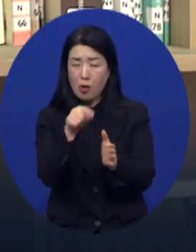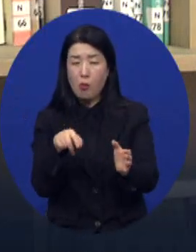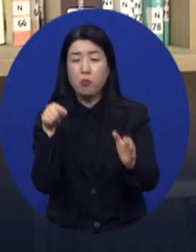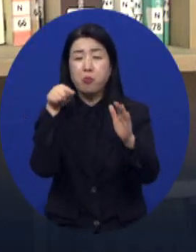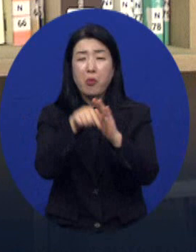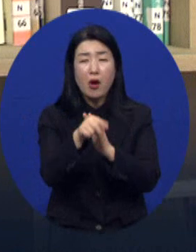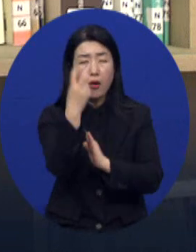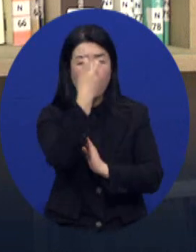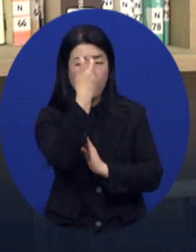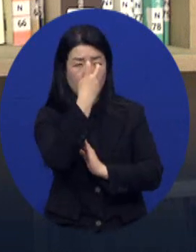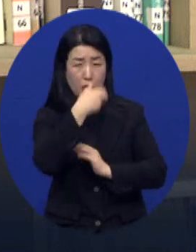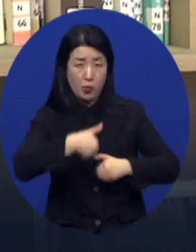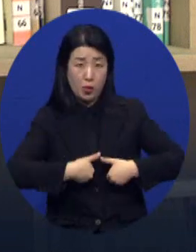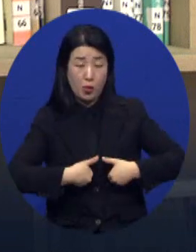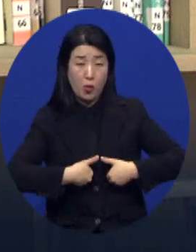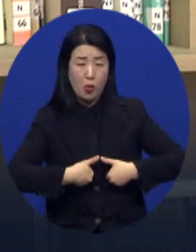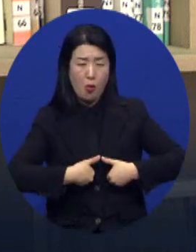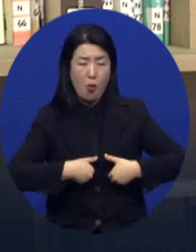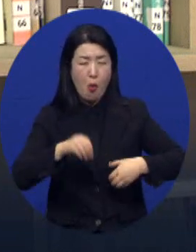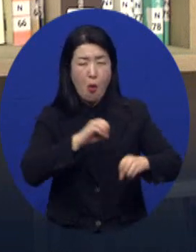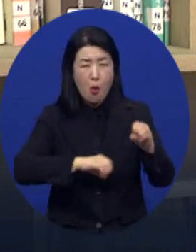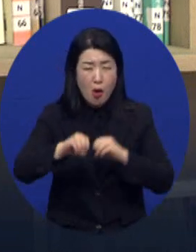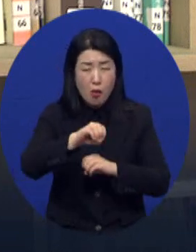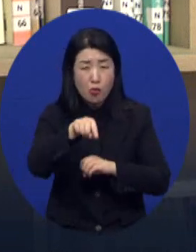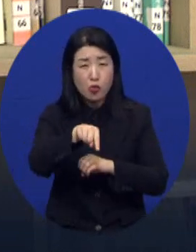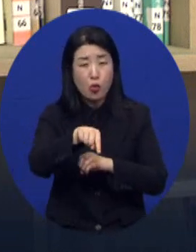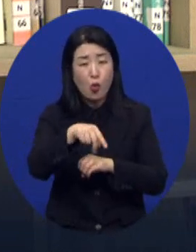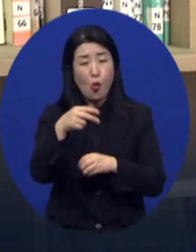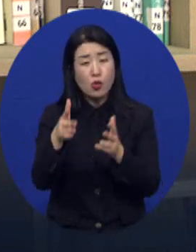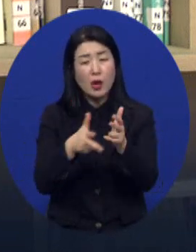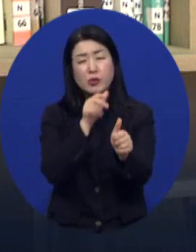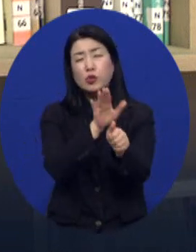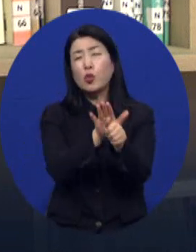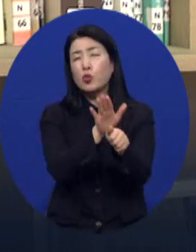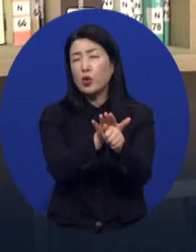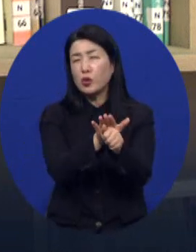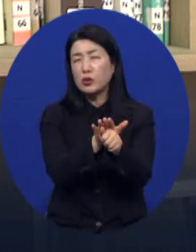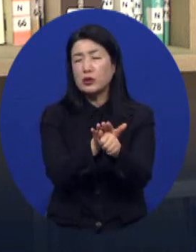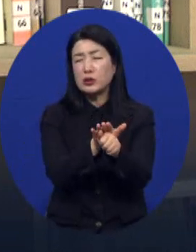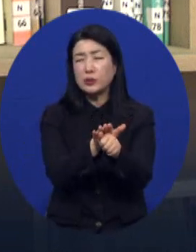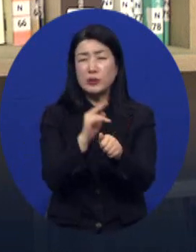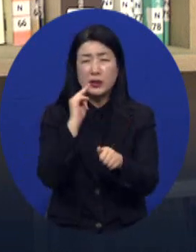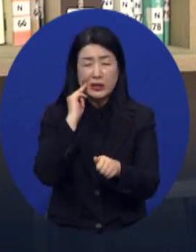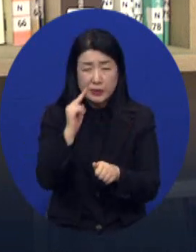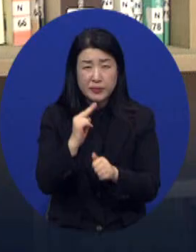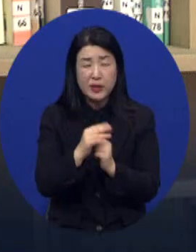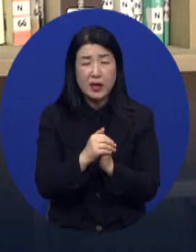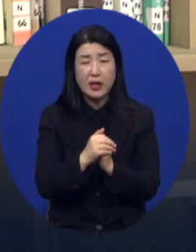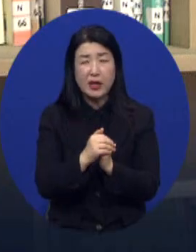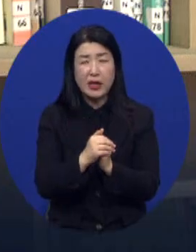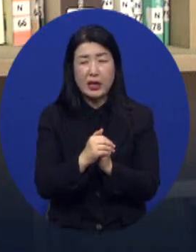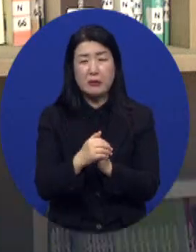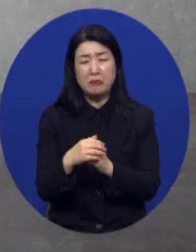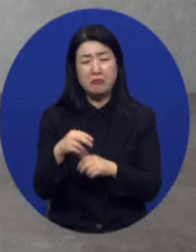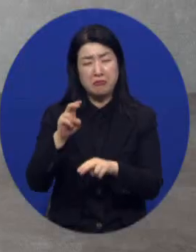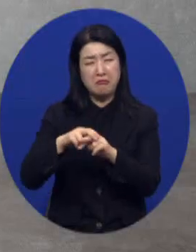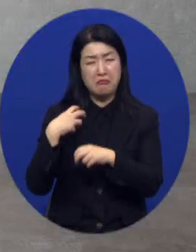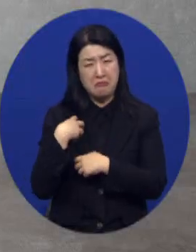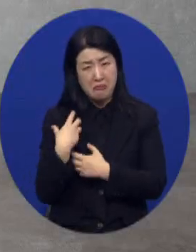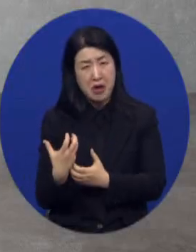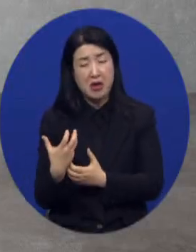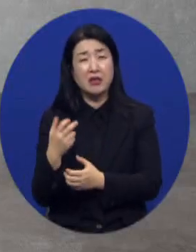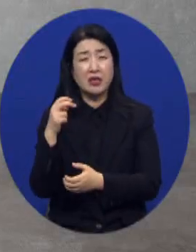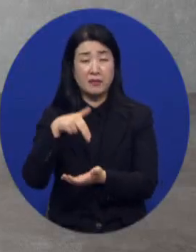해야 될 처지인데 오히려 거꾸로 사업자를 돕고 있다는 것은 심각한 직무유기이고요